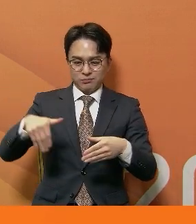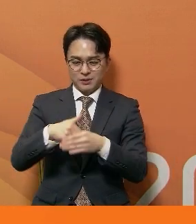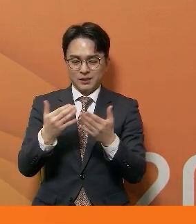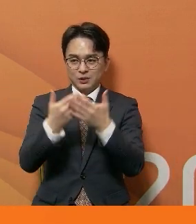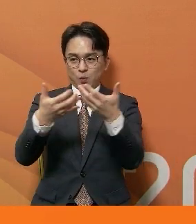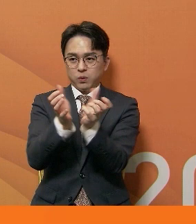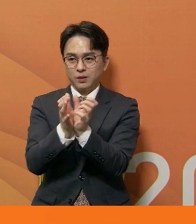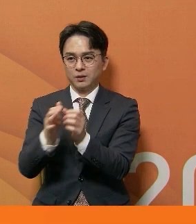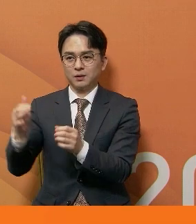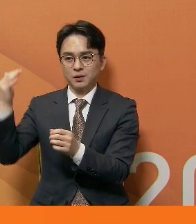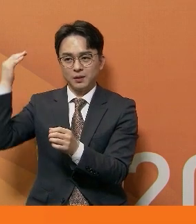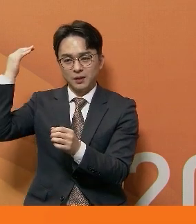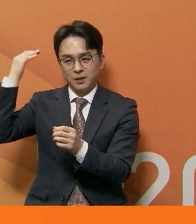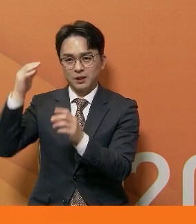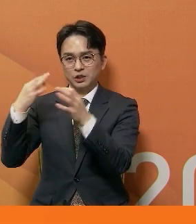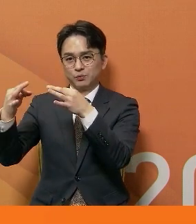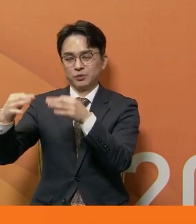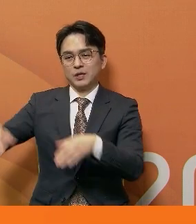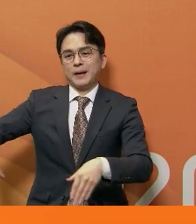있습니다